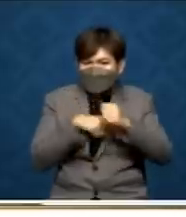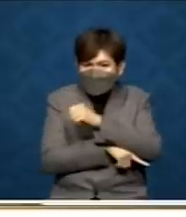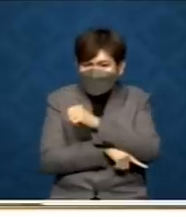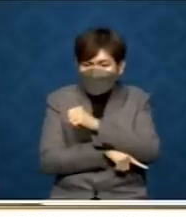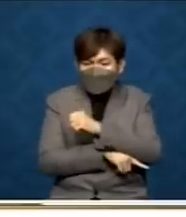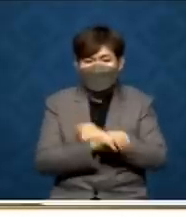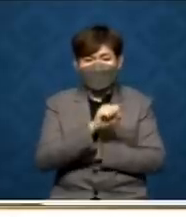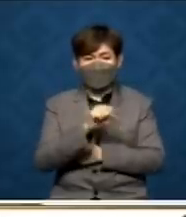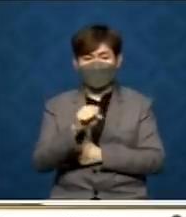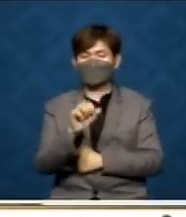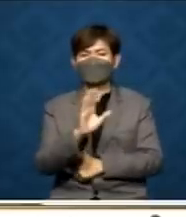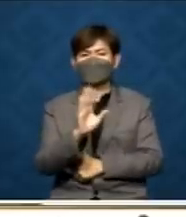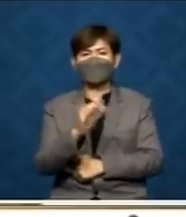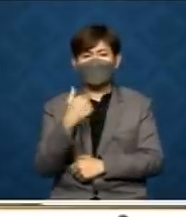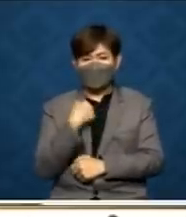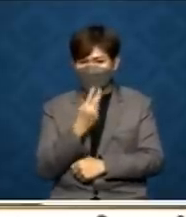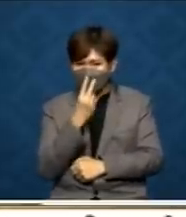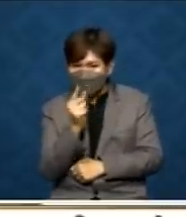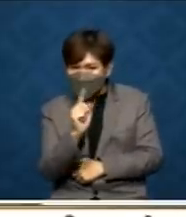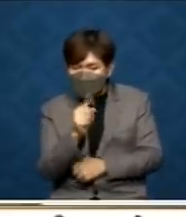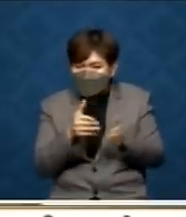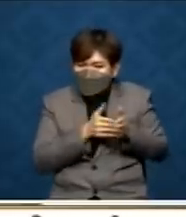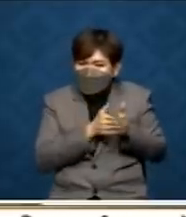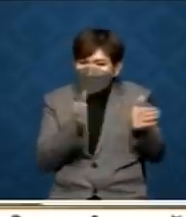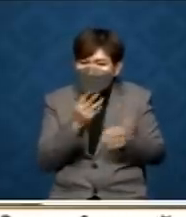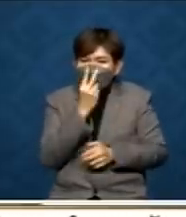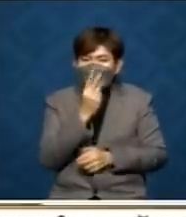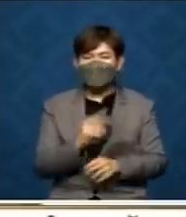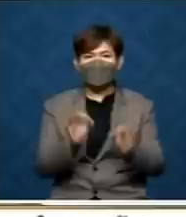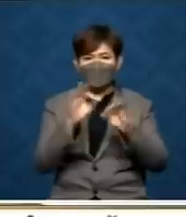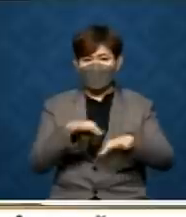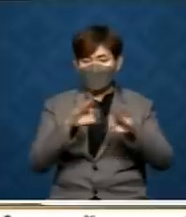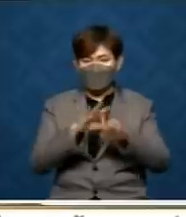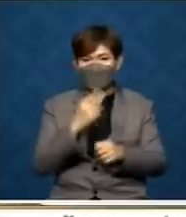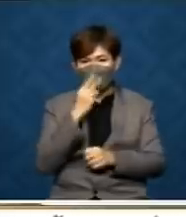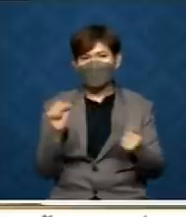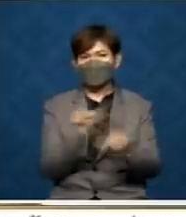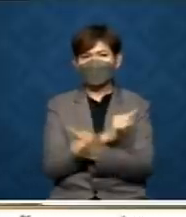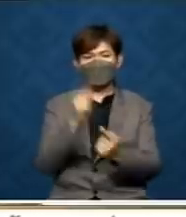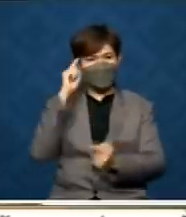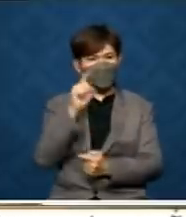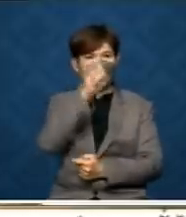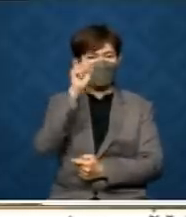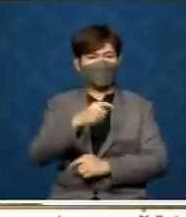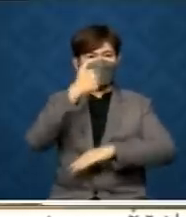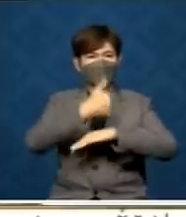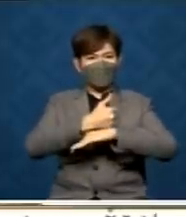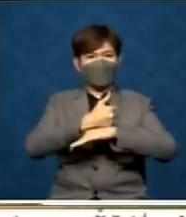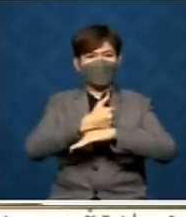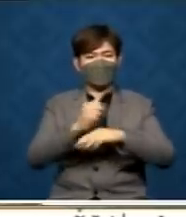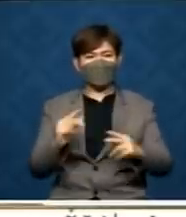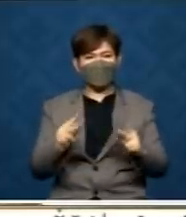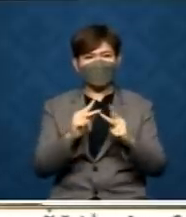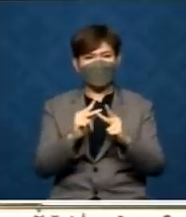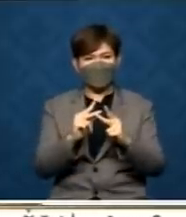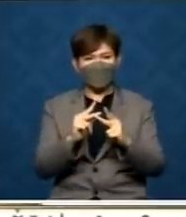นะและก็จะดูดีๆเปิดใจให้กว้างเรื่องนี้สังคมเนี่ยอภิปรายไม่ไว้วางใจรัฐมนตรีอีกรัฐบาลก่อนส์